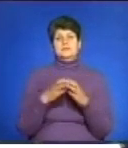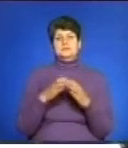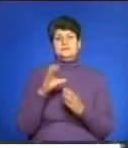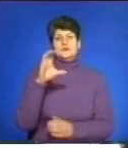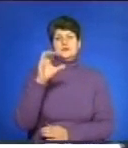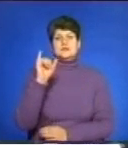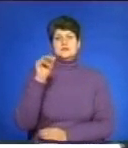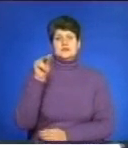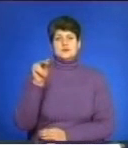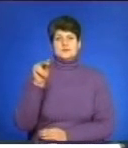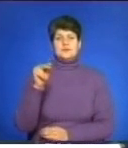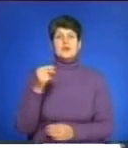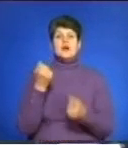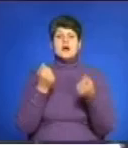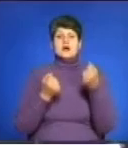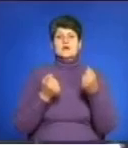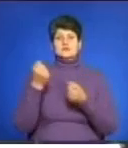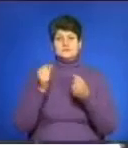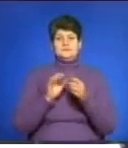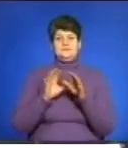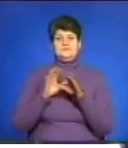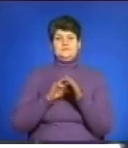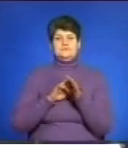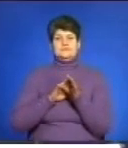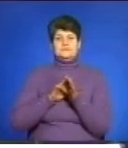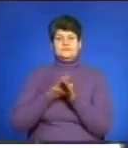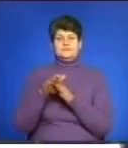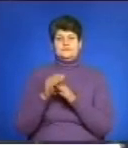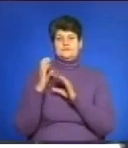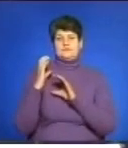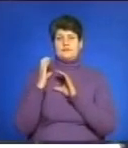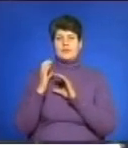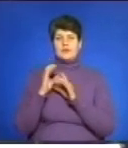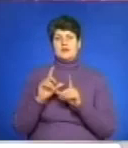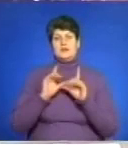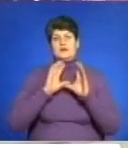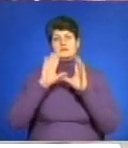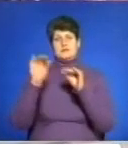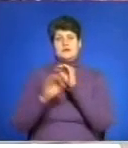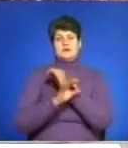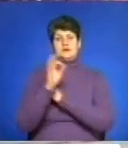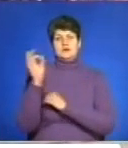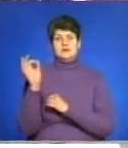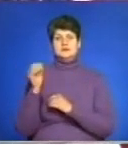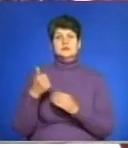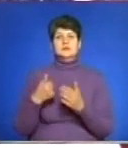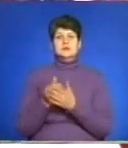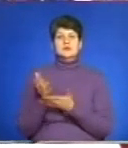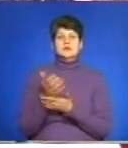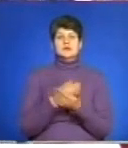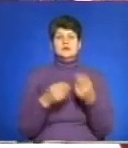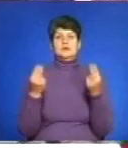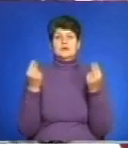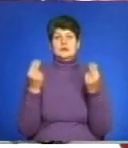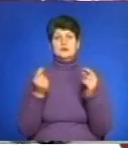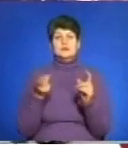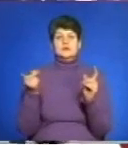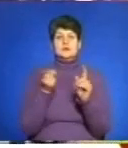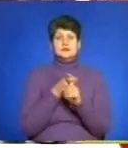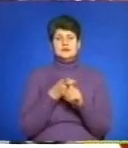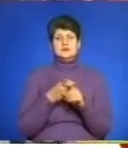Автомобіль завантажили необхідною провізією і вже незабаром він поїде на схід. До збору коштів на позашляховик